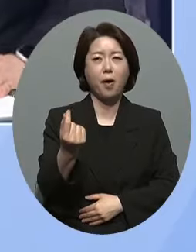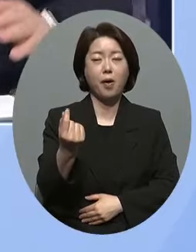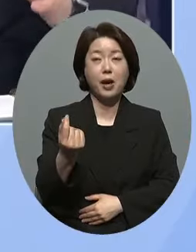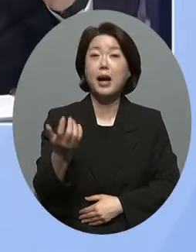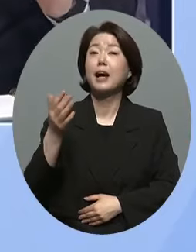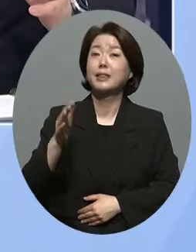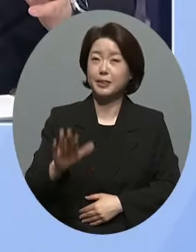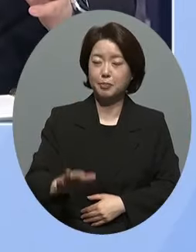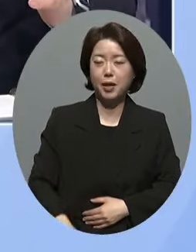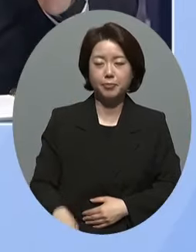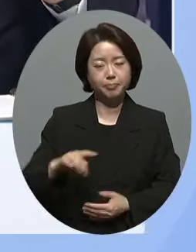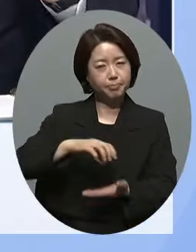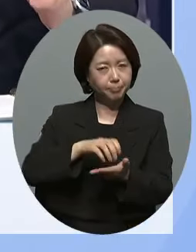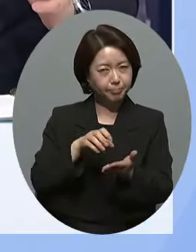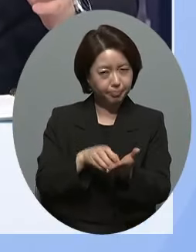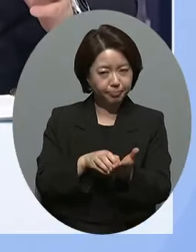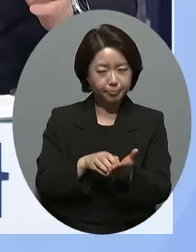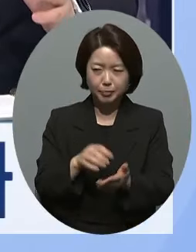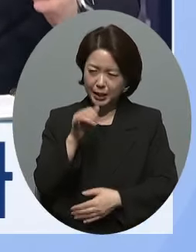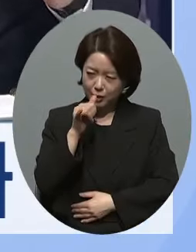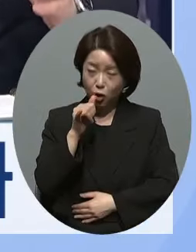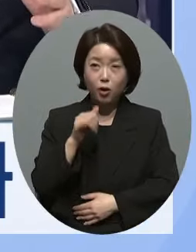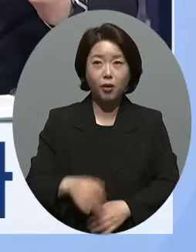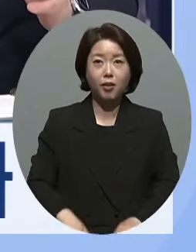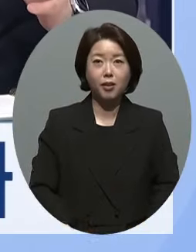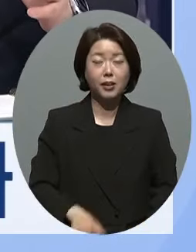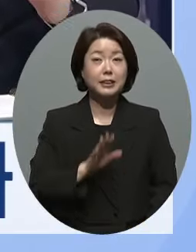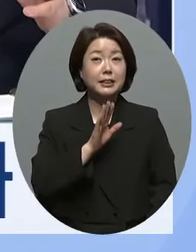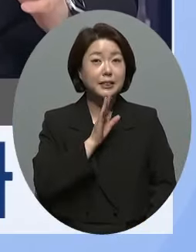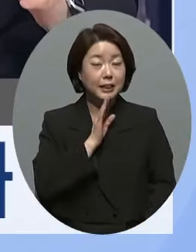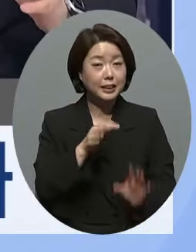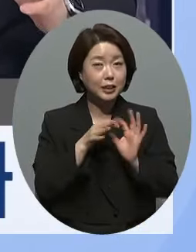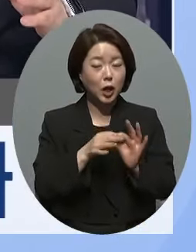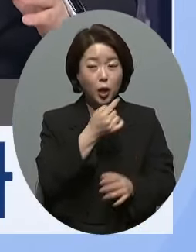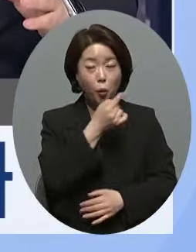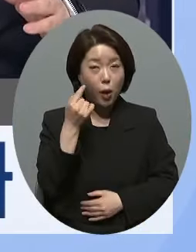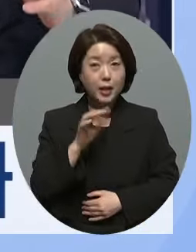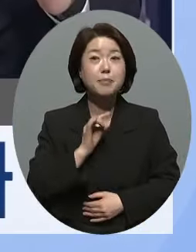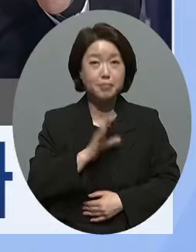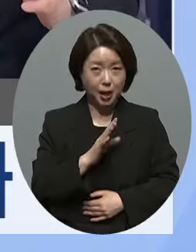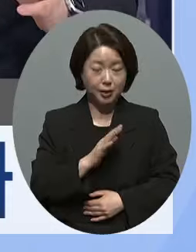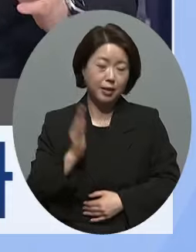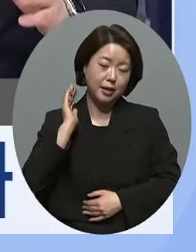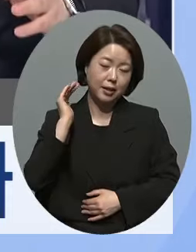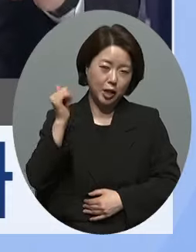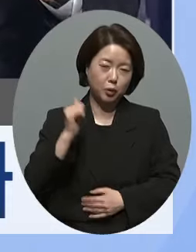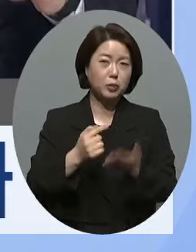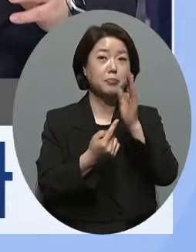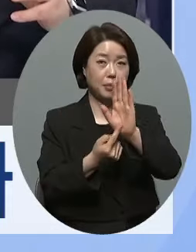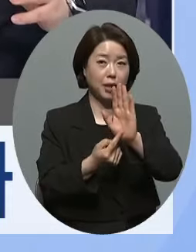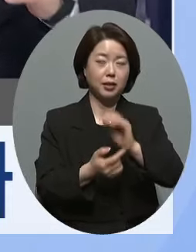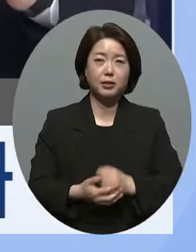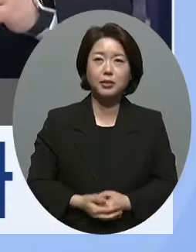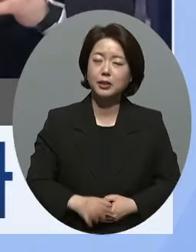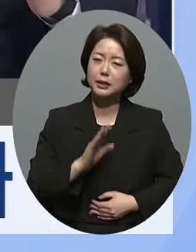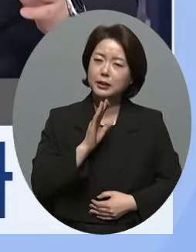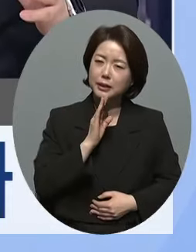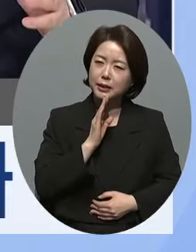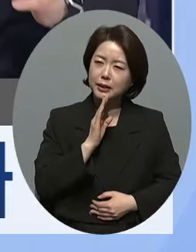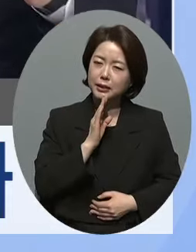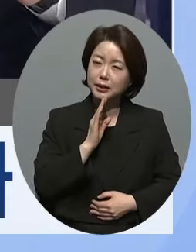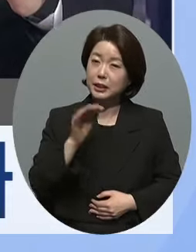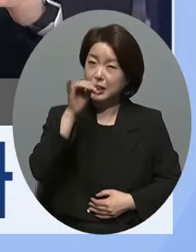다만이 정도가 있었는지 쉽게 말해서 사실관계의 확인 정도는 대통령께서 하실 것 같은데이 사실 관계가 있었느냐